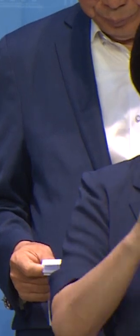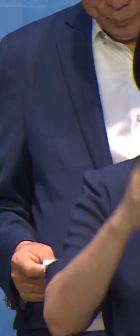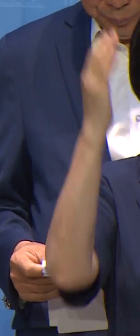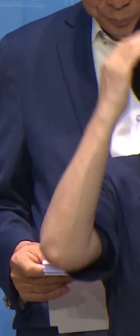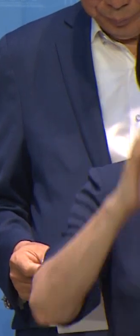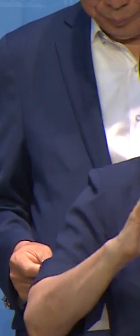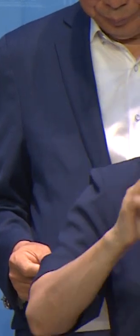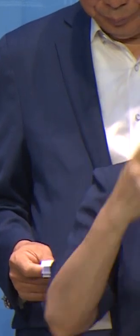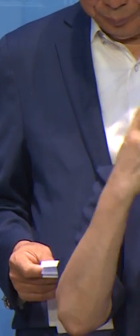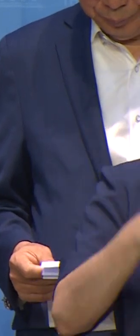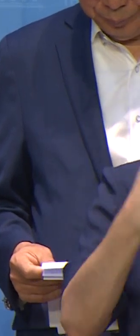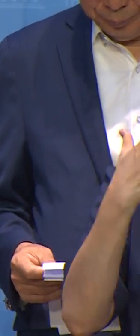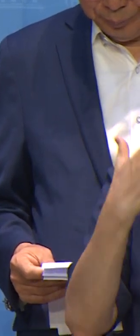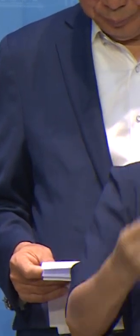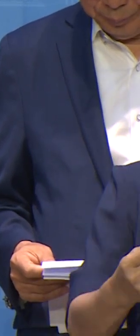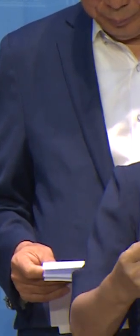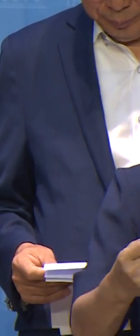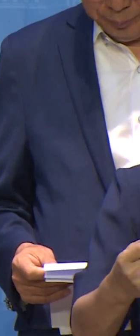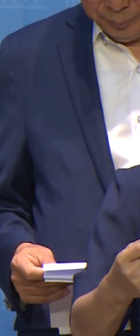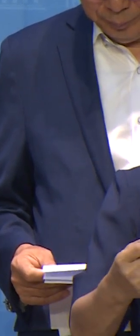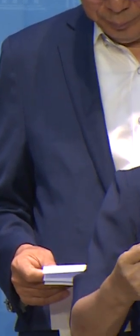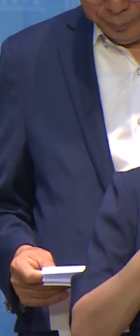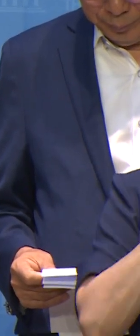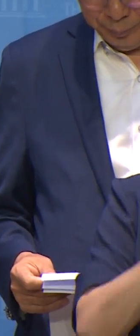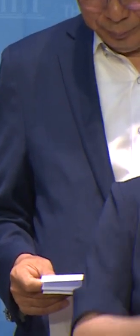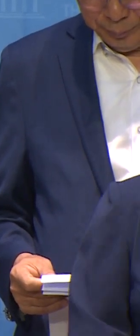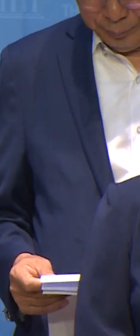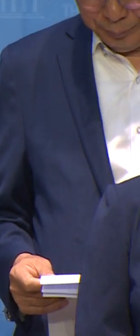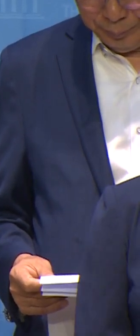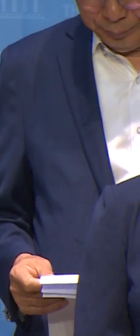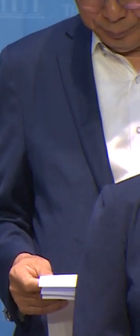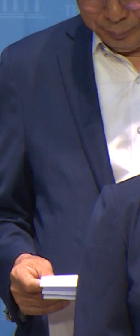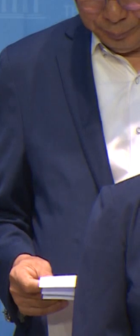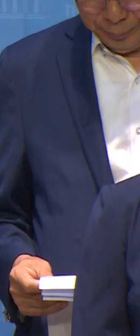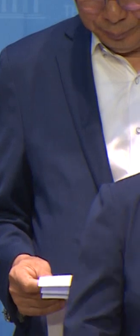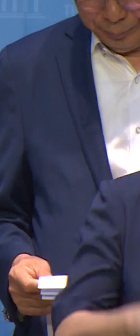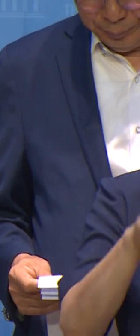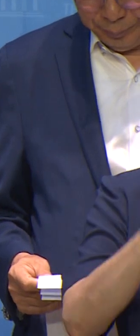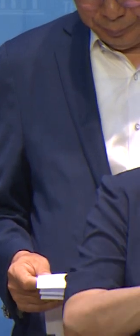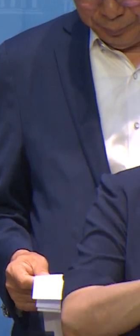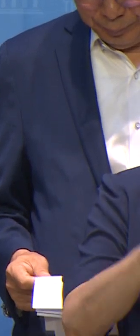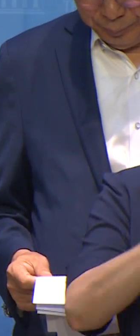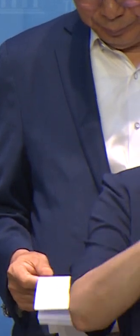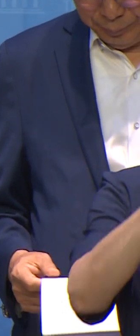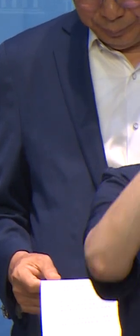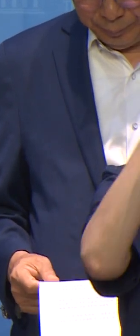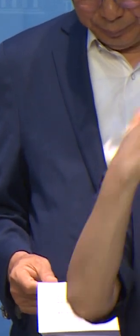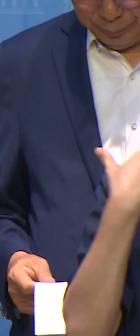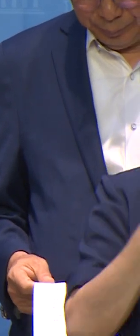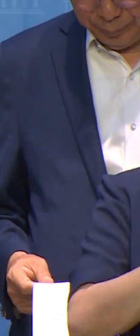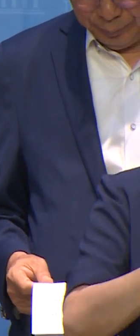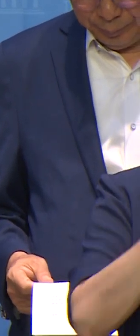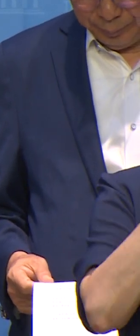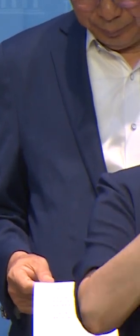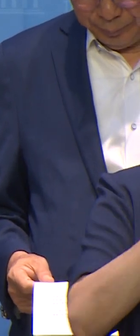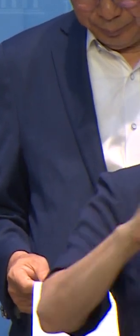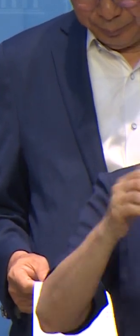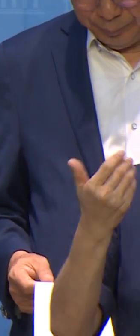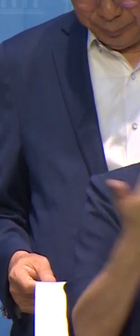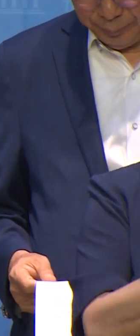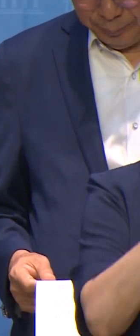국회도 반국가 세력이 접수했다는 말입니까? 또 문재인 정부와 민주당이 반국가